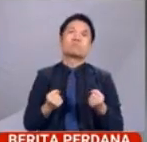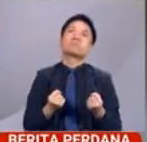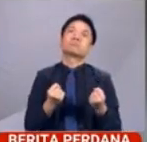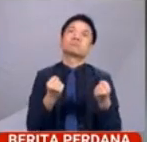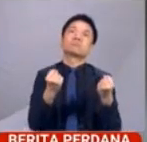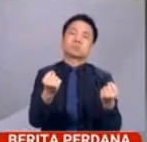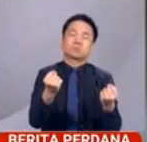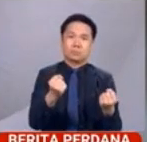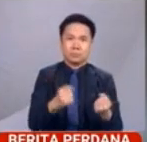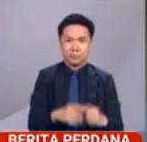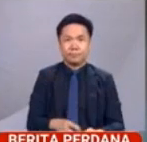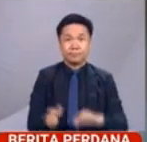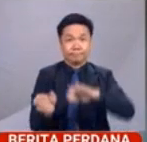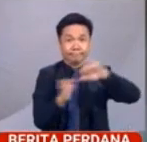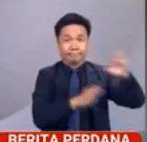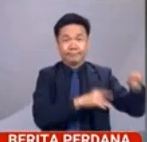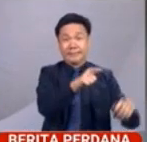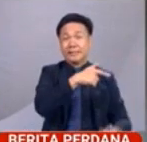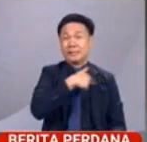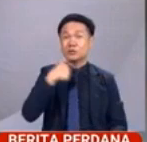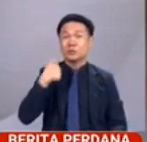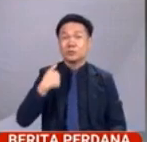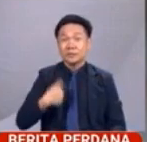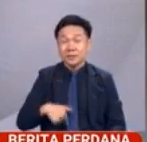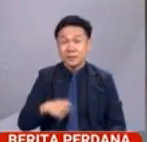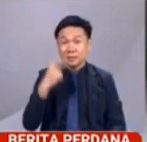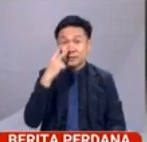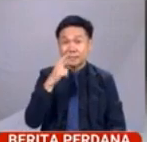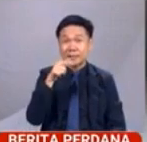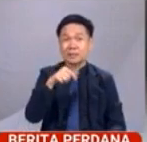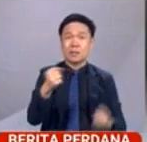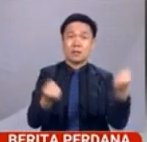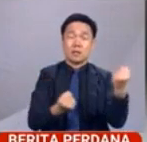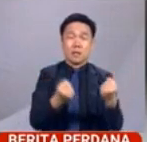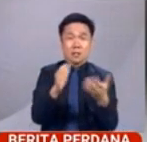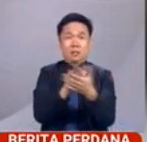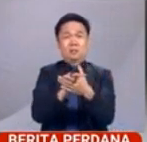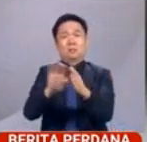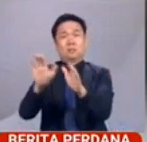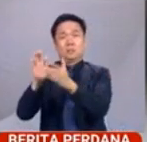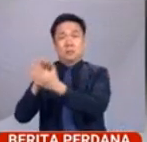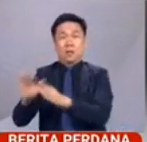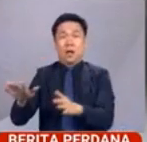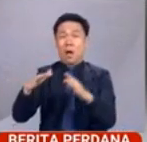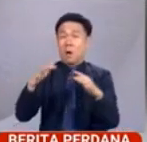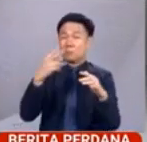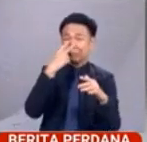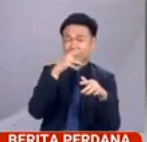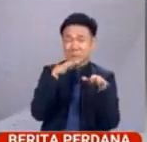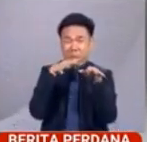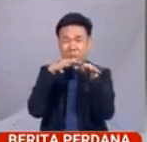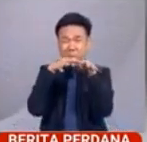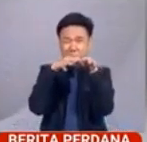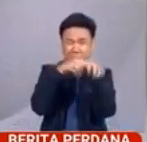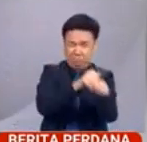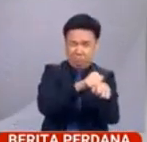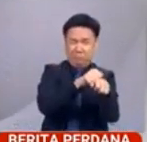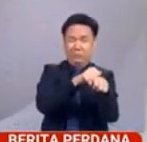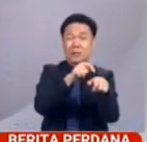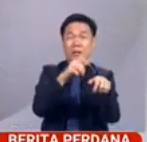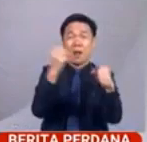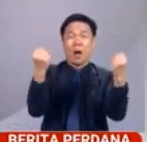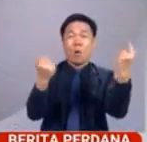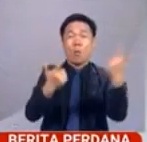Ini pula di China, dua wanita yang berada dalam sebuah kereta terselamat walaupun terbabit kemalangan ngeri dirempuh sebuah